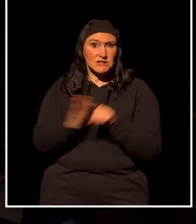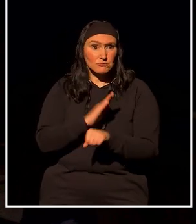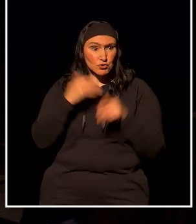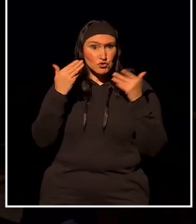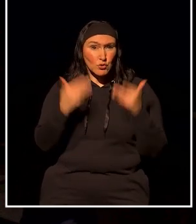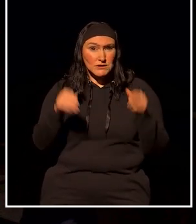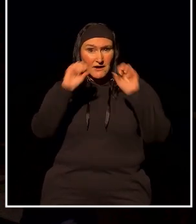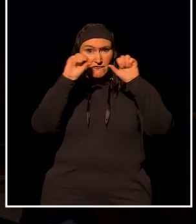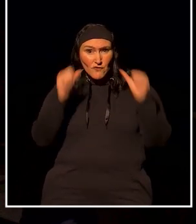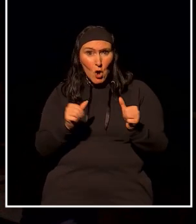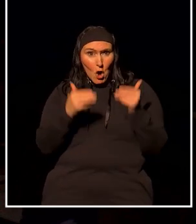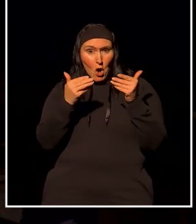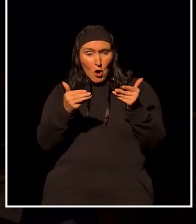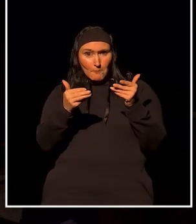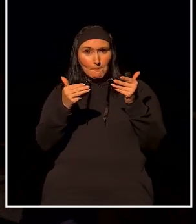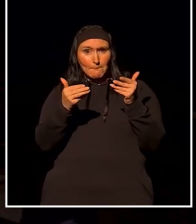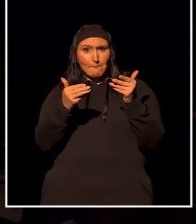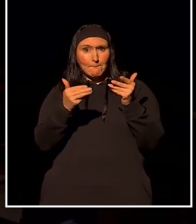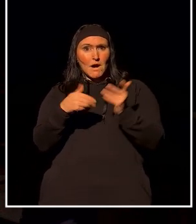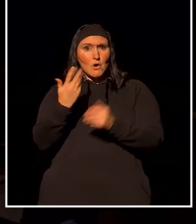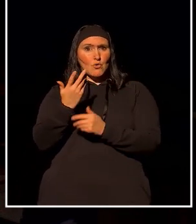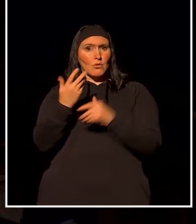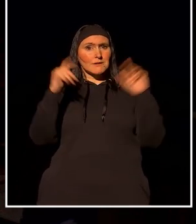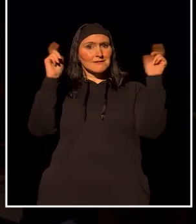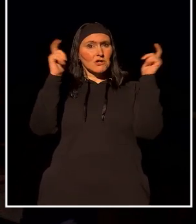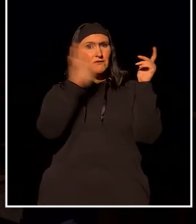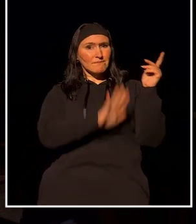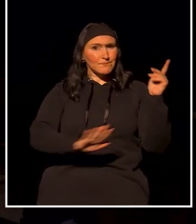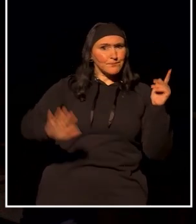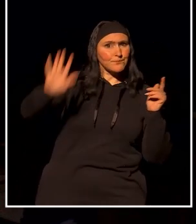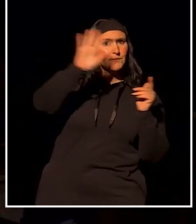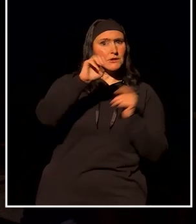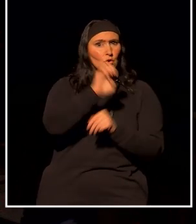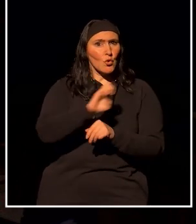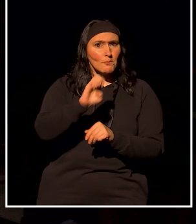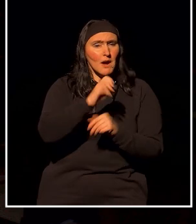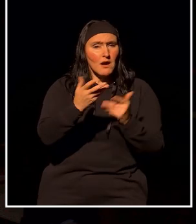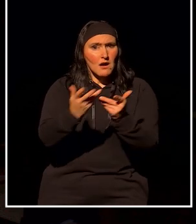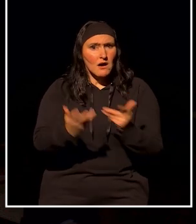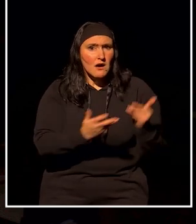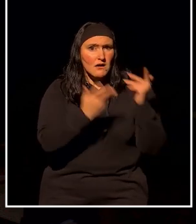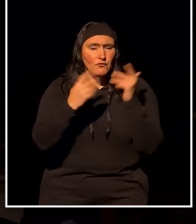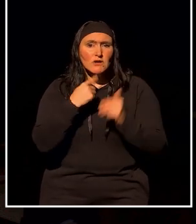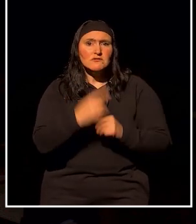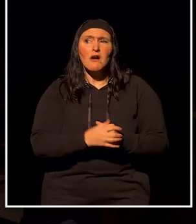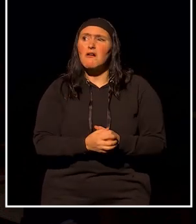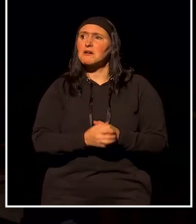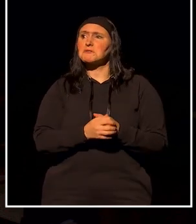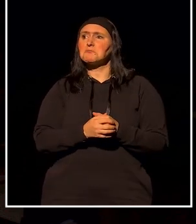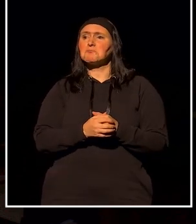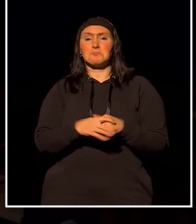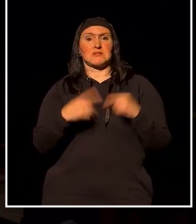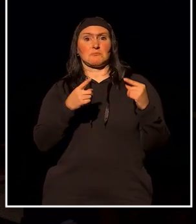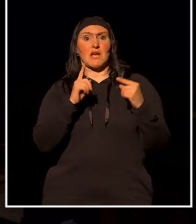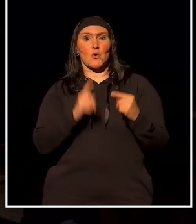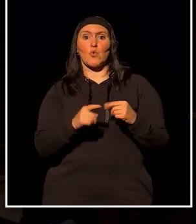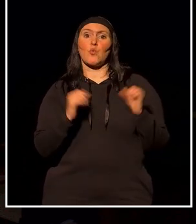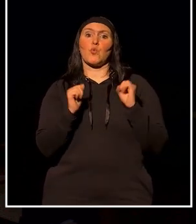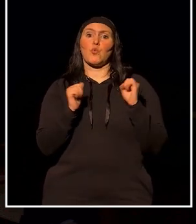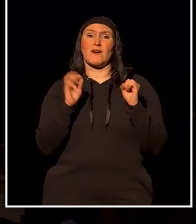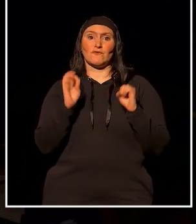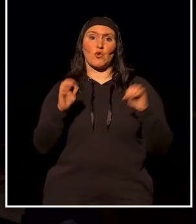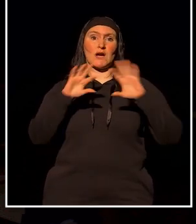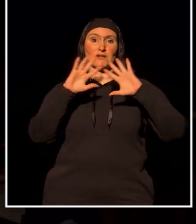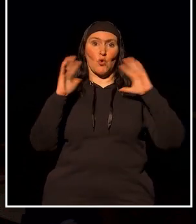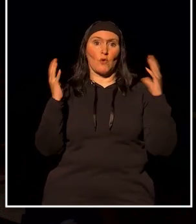einer europanahen Gesellschaft, von der man sagen kann, dass sie eine globale Resonanz hat, einfach nur